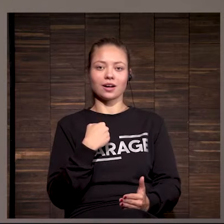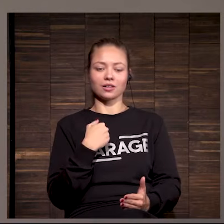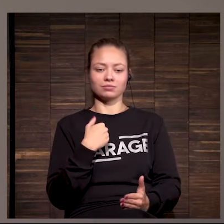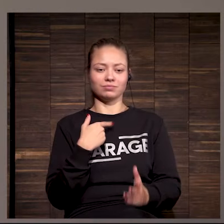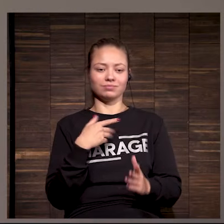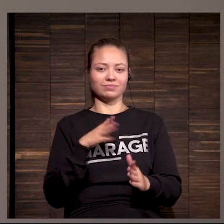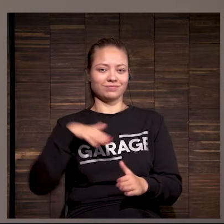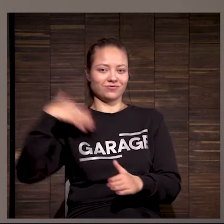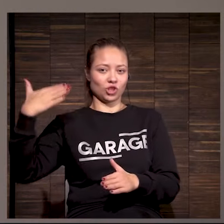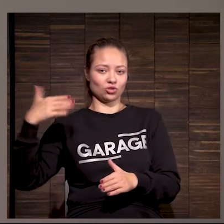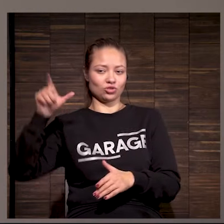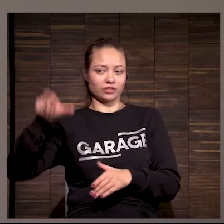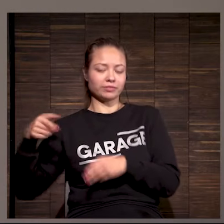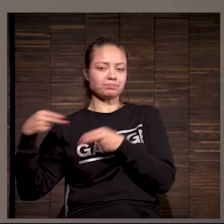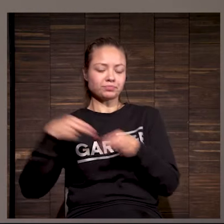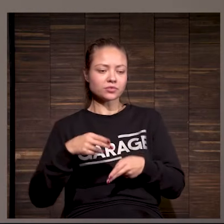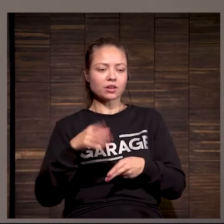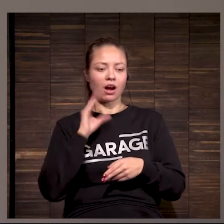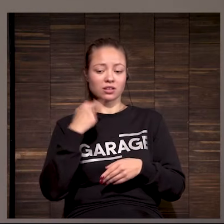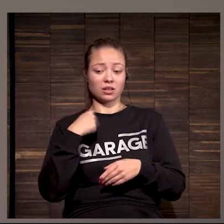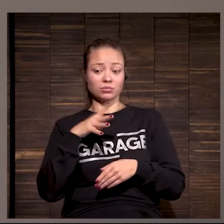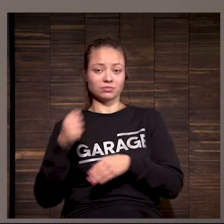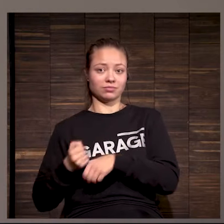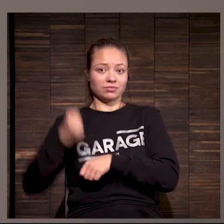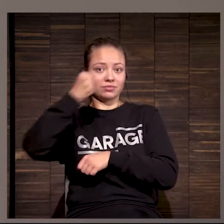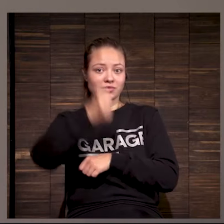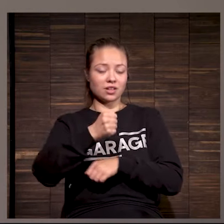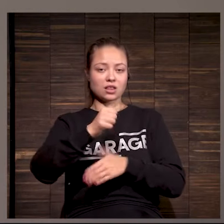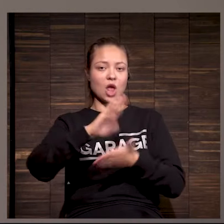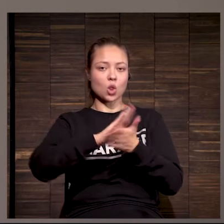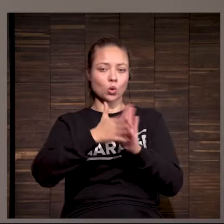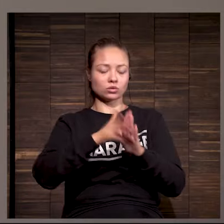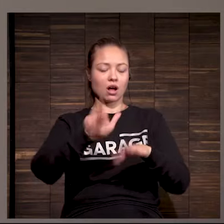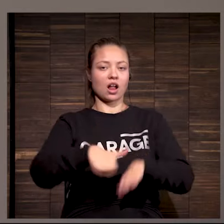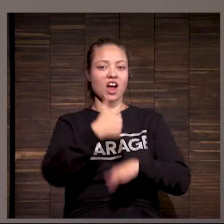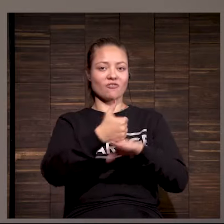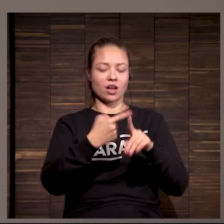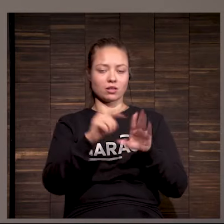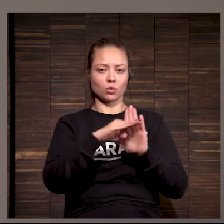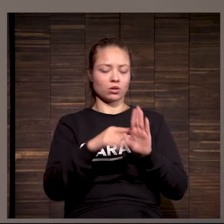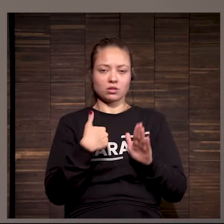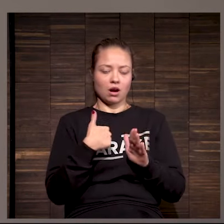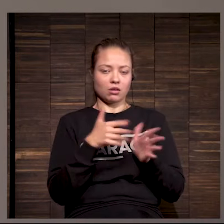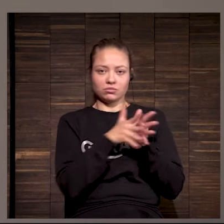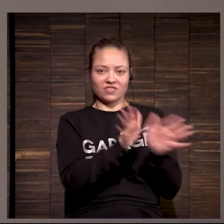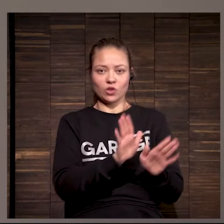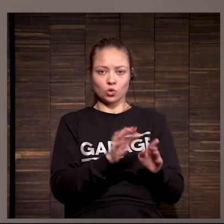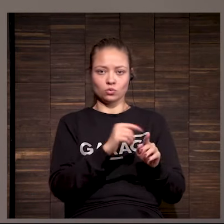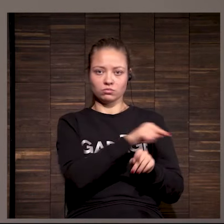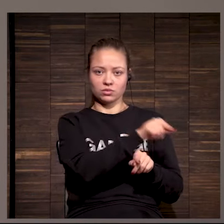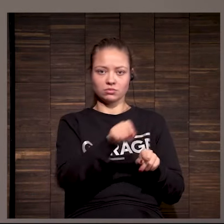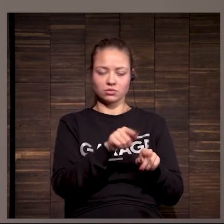человек был назначен на должность главы этой программы я их не виню за это